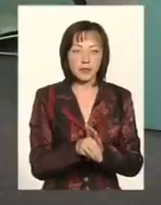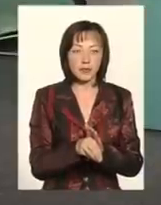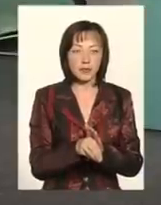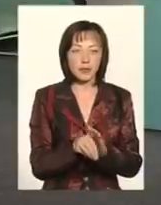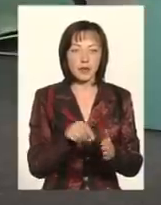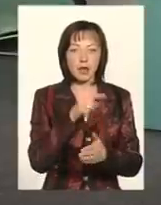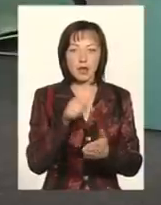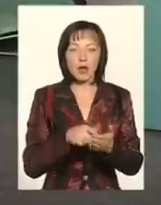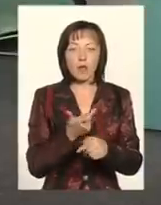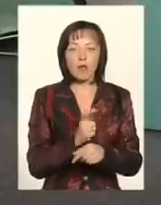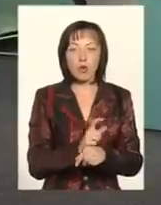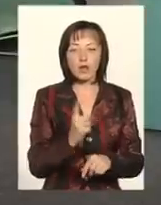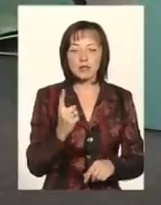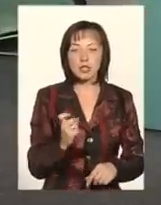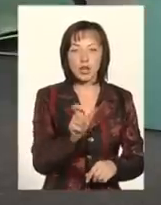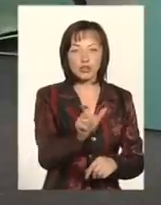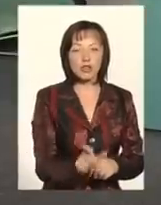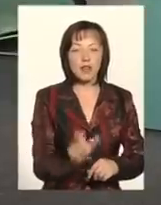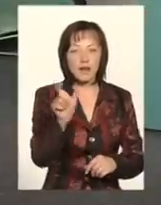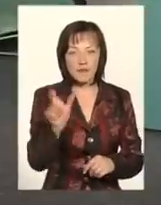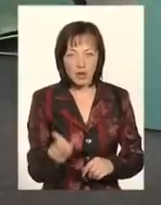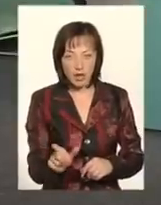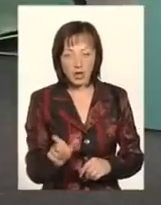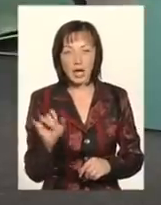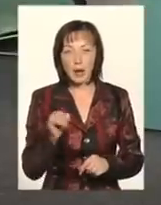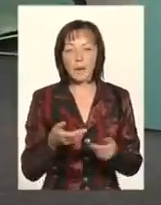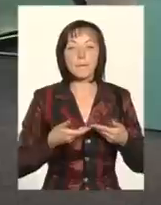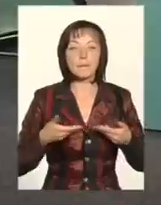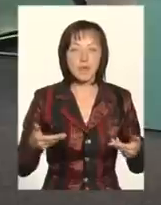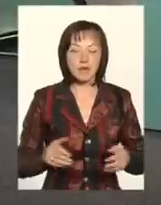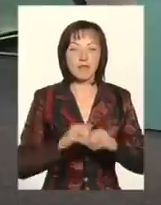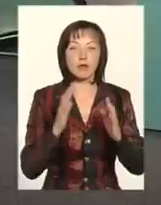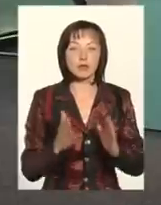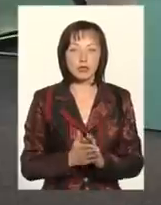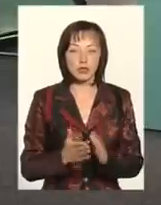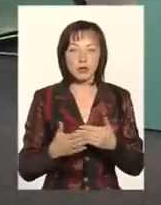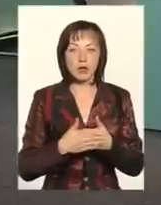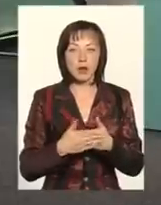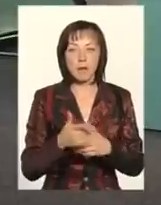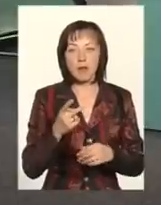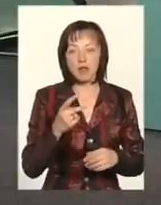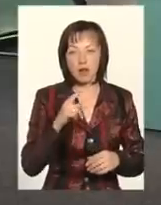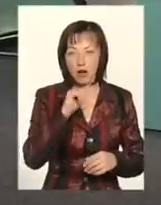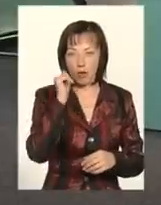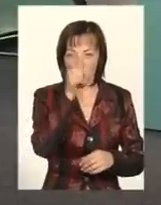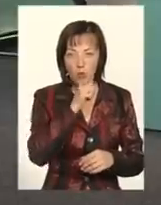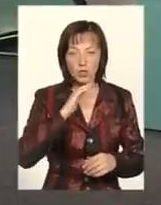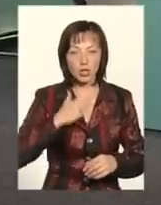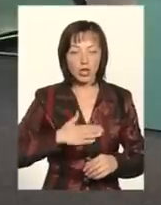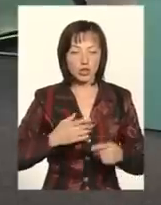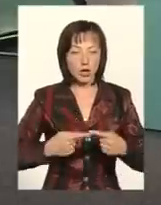100 человек и ну Мы вообще где-то полтора года наша